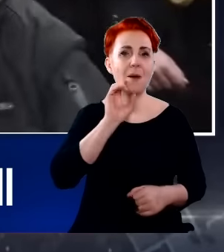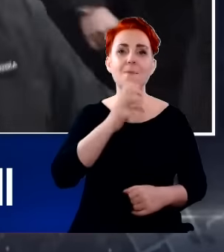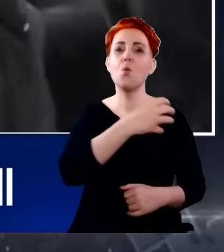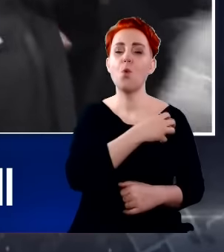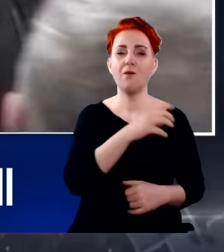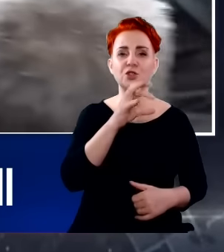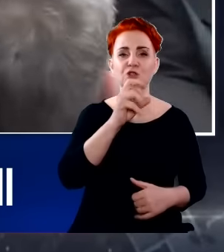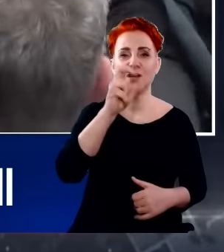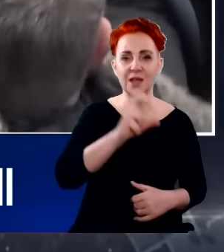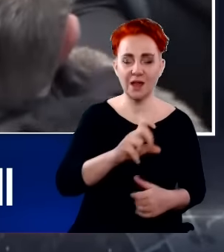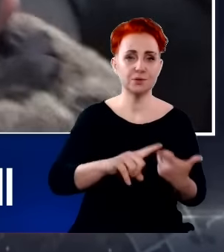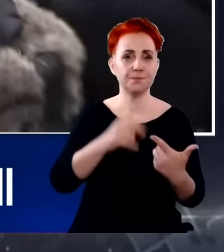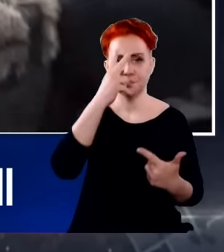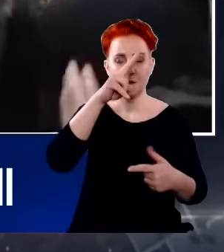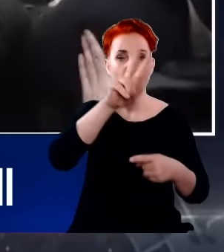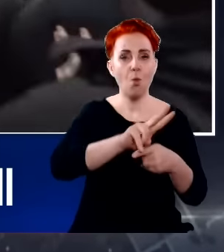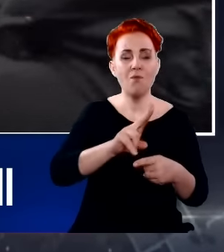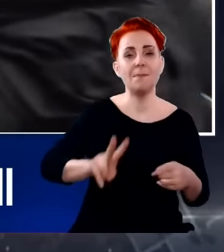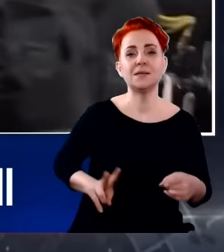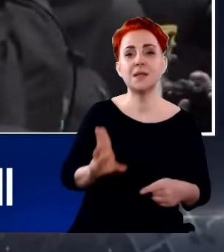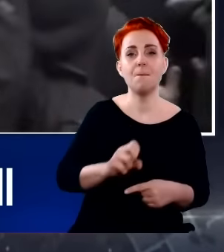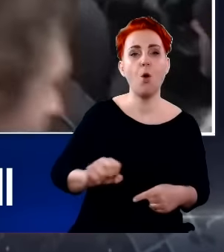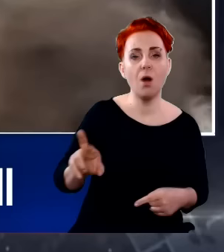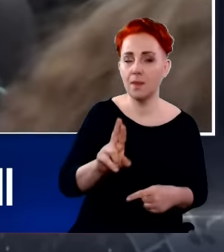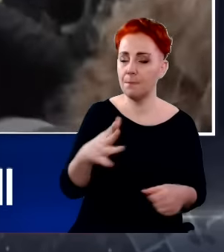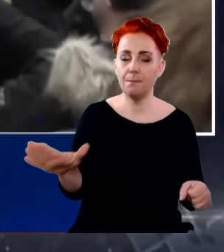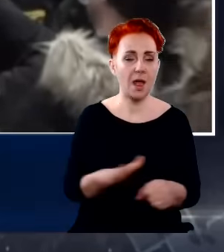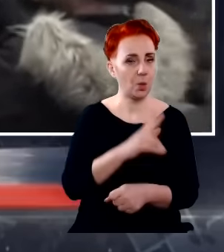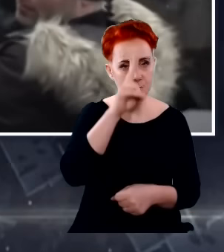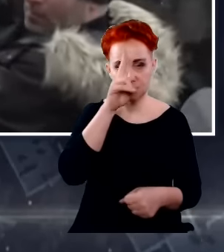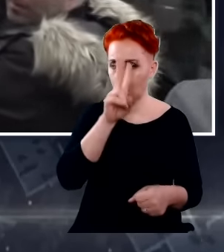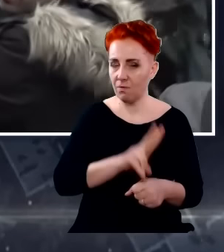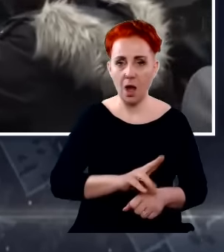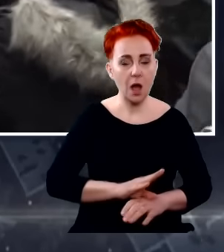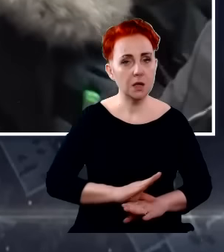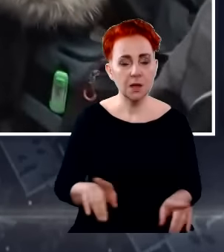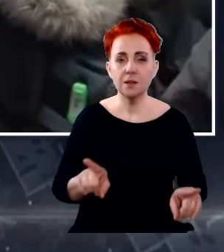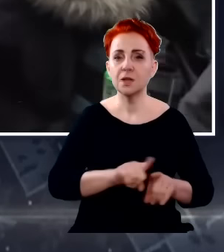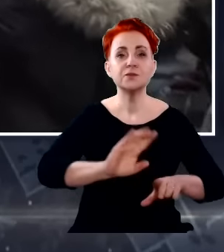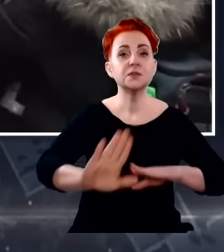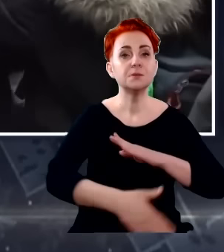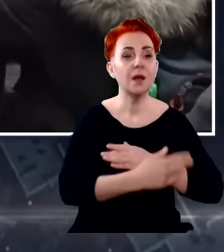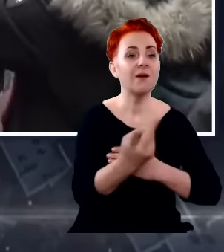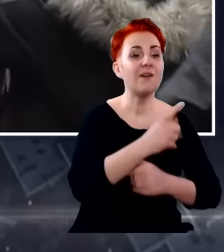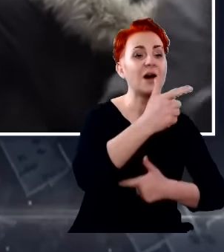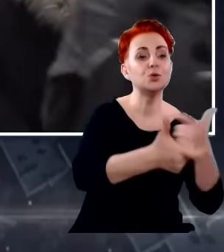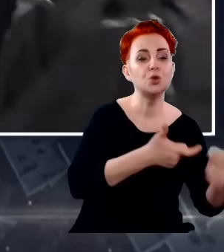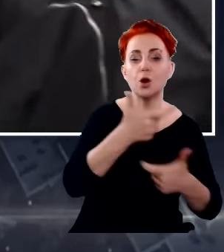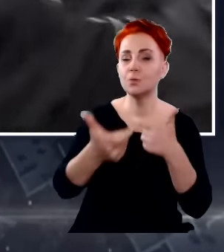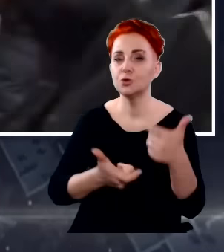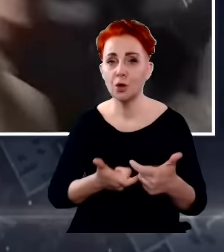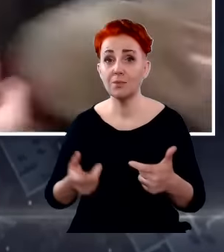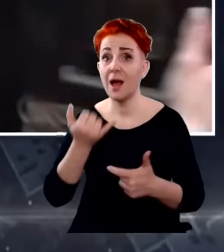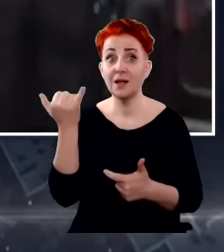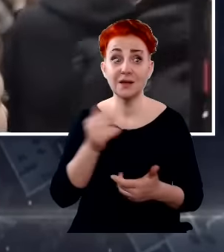Sienkiewiczowi, on ufa panu ministrowi Bodnarowi, ma do niego pełne zaufanie i popiera to, co oni robią. Ale wszędzie są podpisy